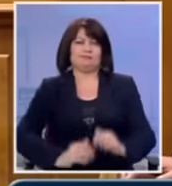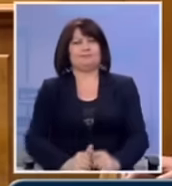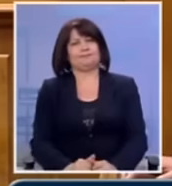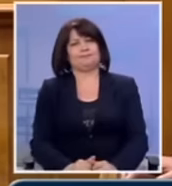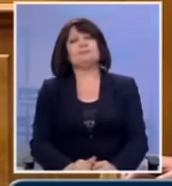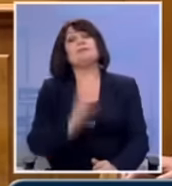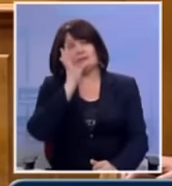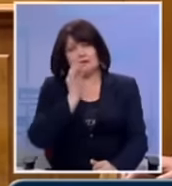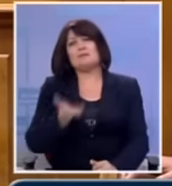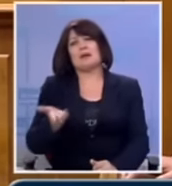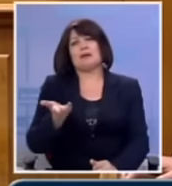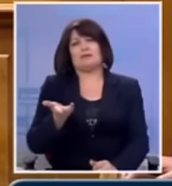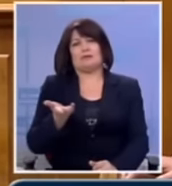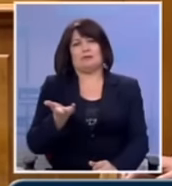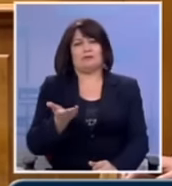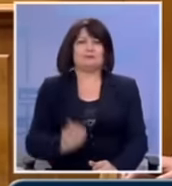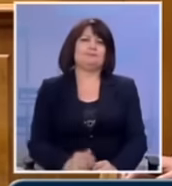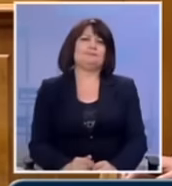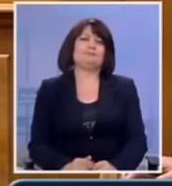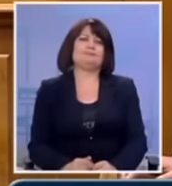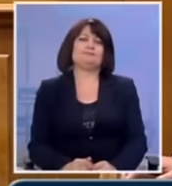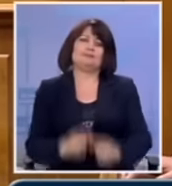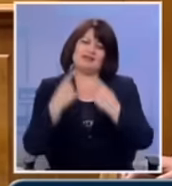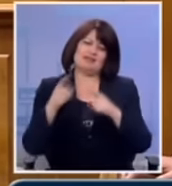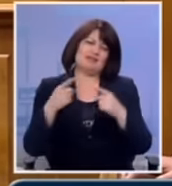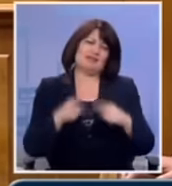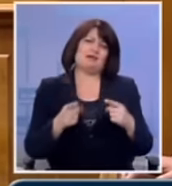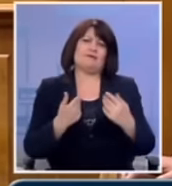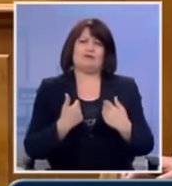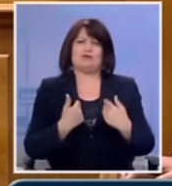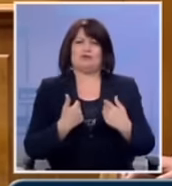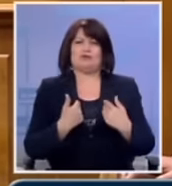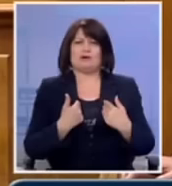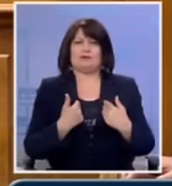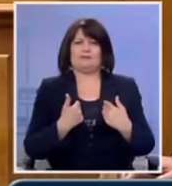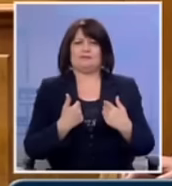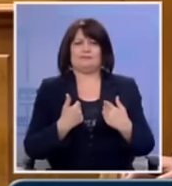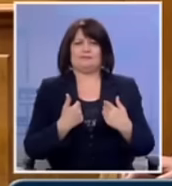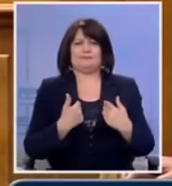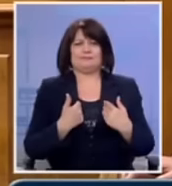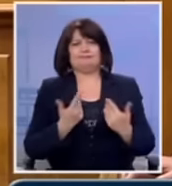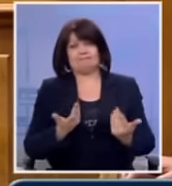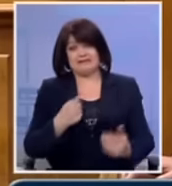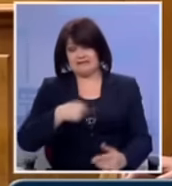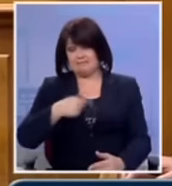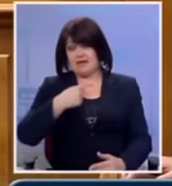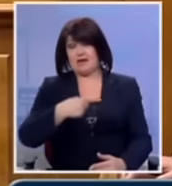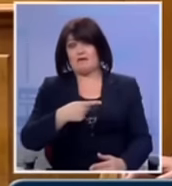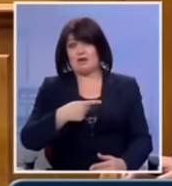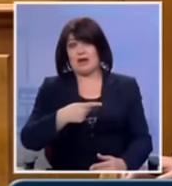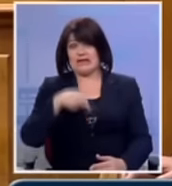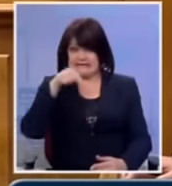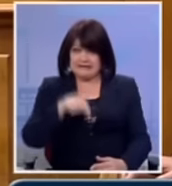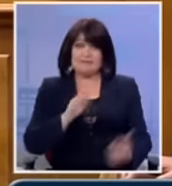Αυτή είναι η πραγματικότητα και αυτή είναι η διαφορά ανάμεσα στη στάση της